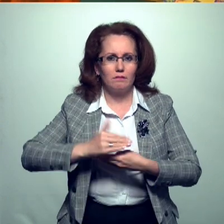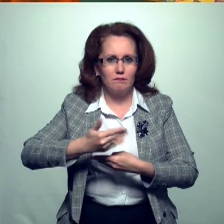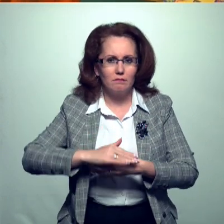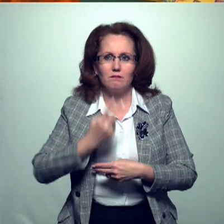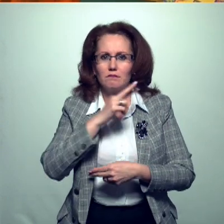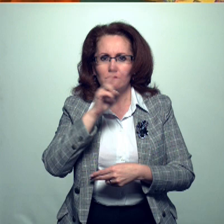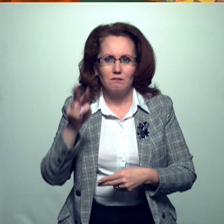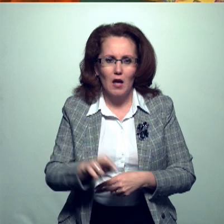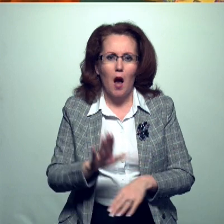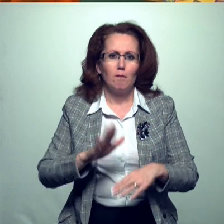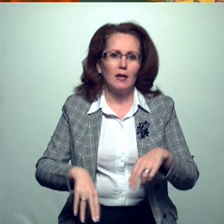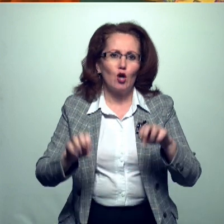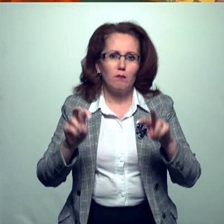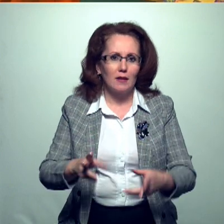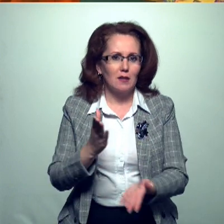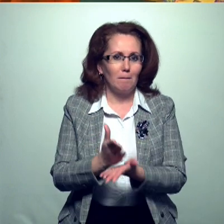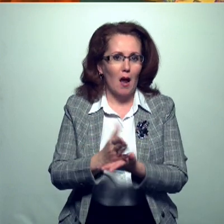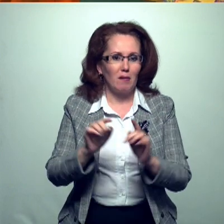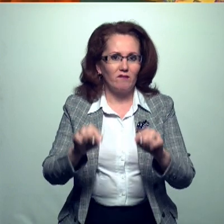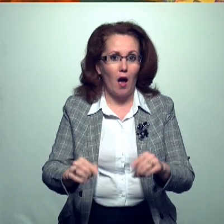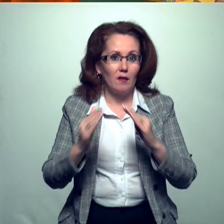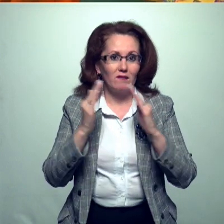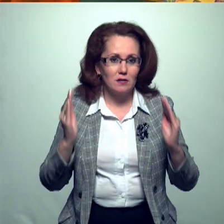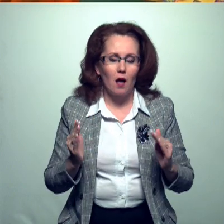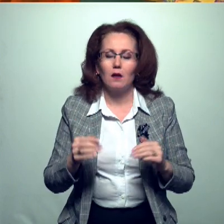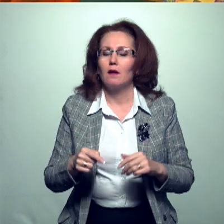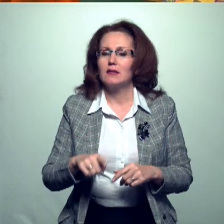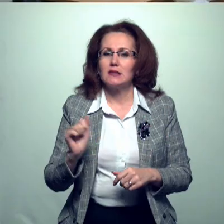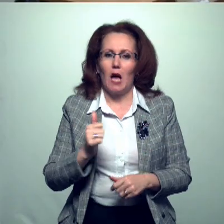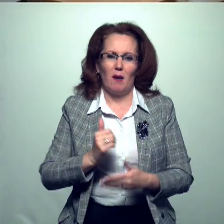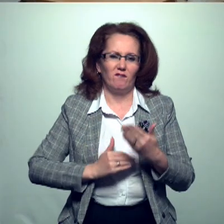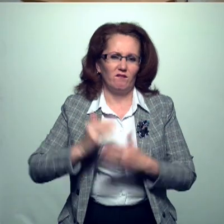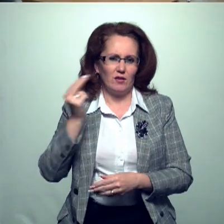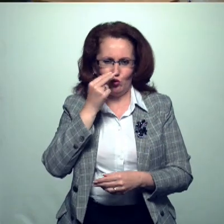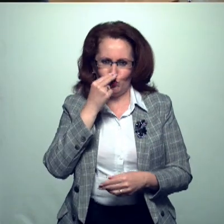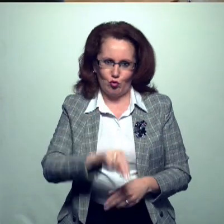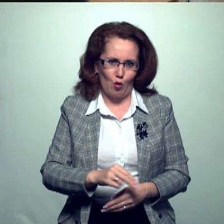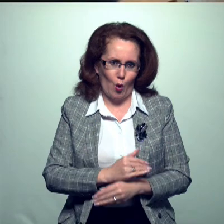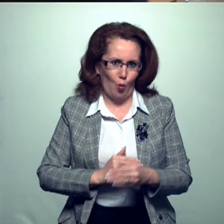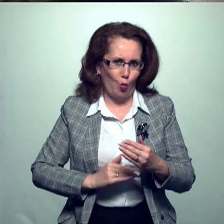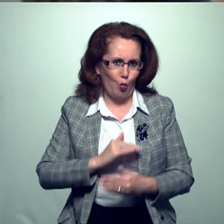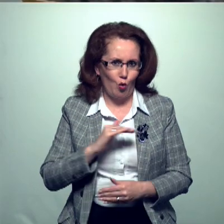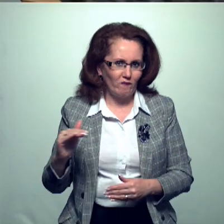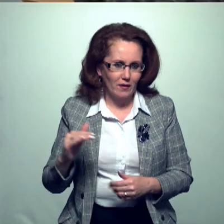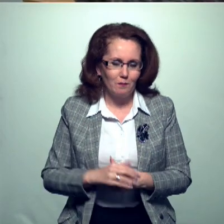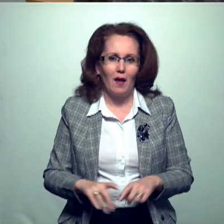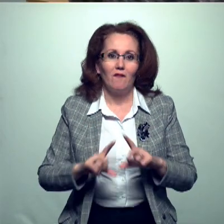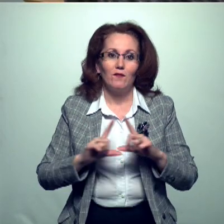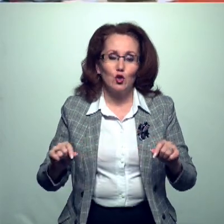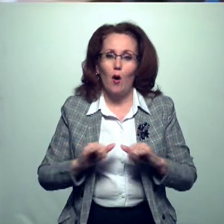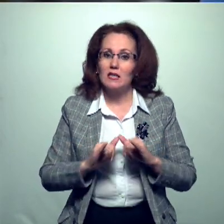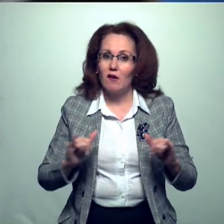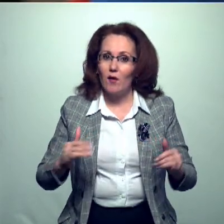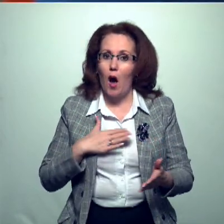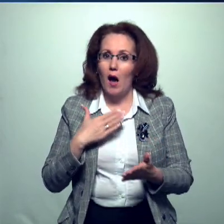что касается безопасности их пребывания в этом здании, здесь на самом высоком уровне. В школе активно развивают и инклюзивное